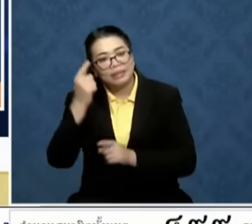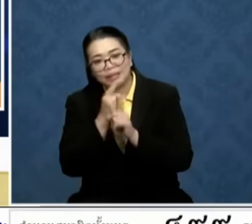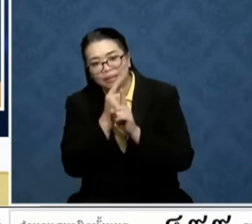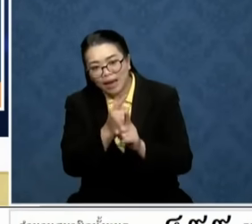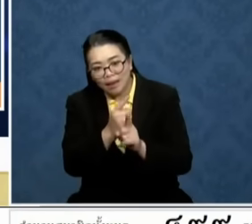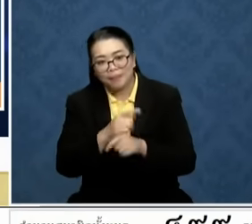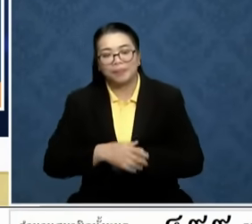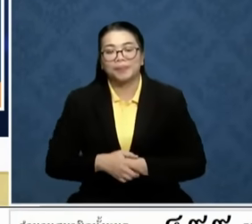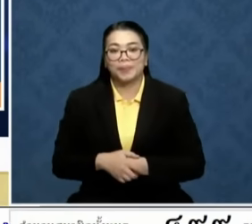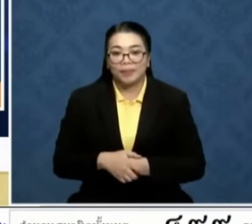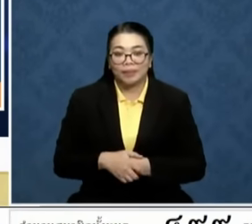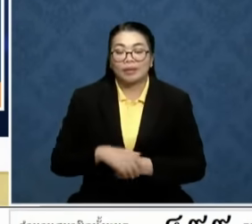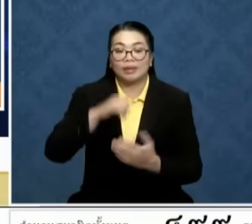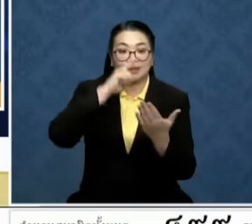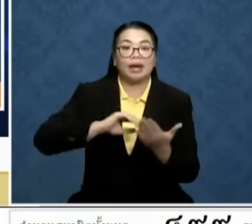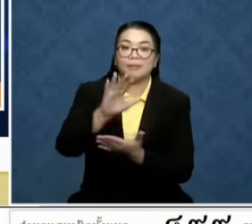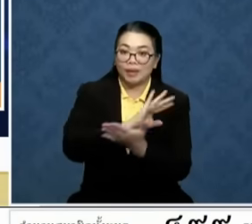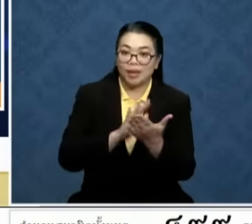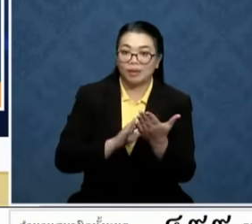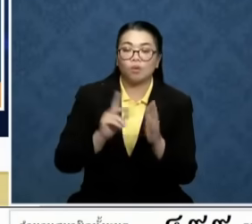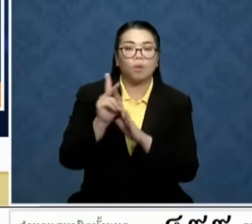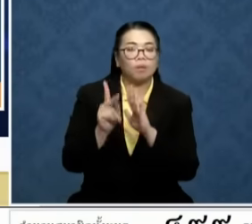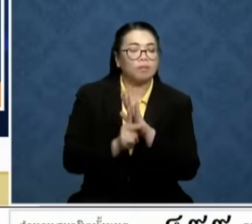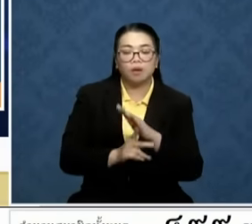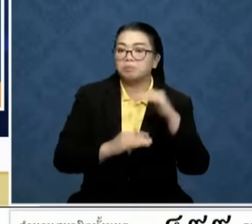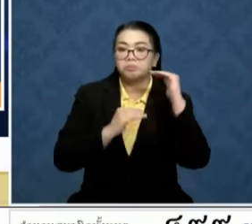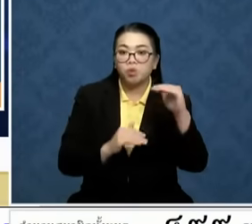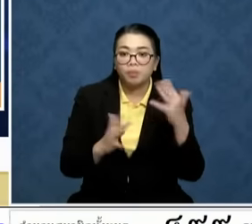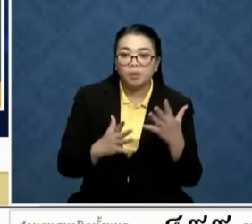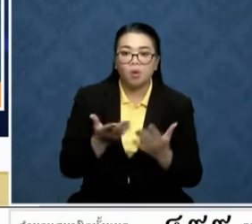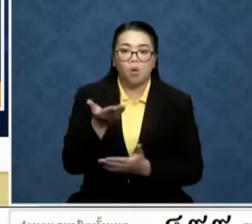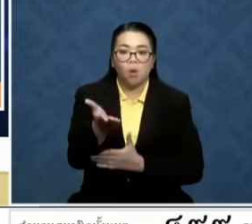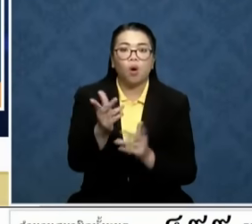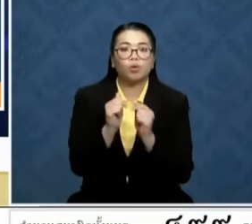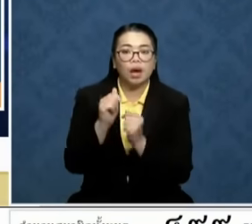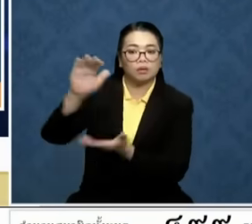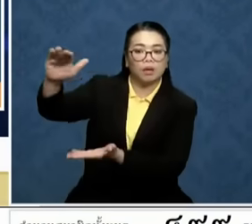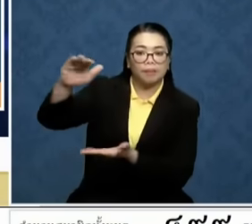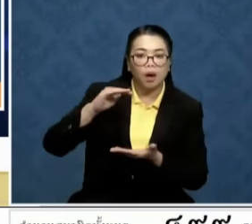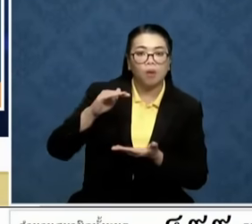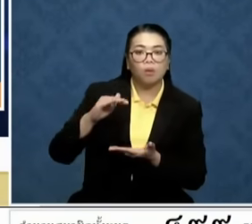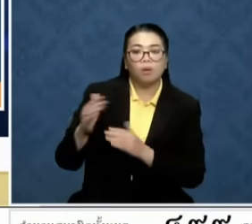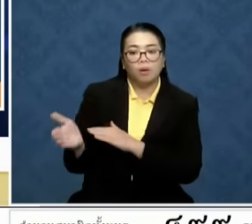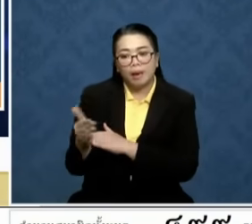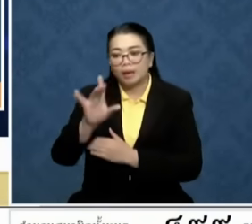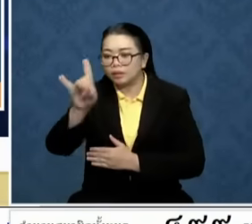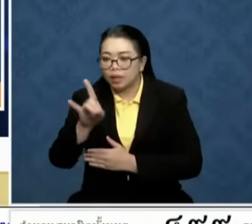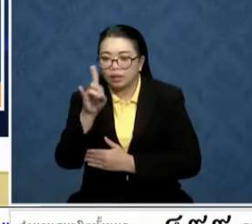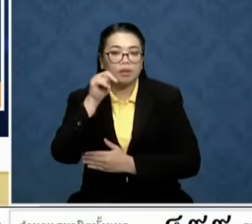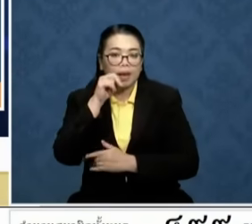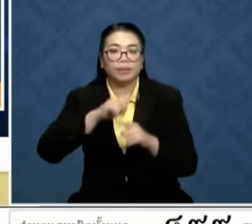เอ๊ะแล้วประเทศไทยเราไม่มีกฎหมายที่จะกำหนดให้คนที่ขออนุญาตนำเข้ามาเนี่ยต้องเก็บตัว